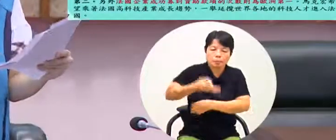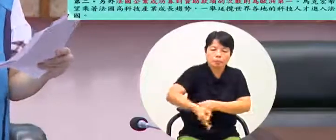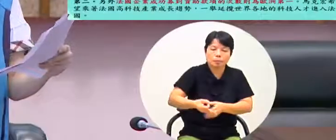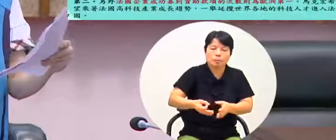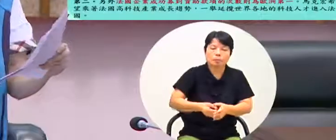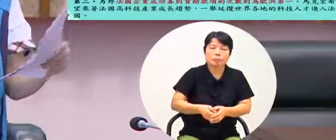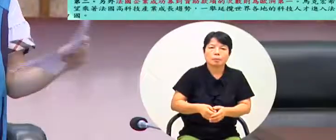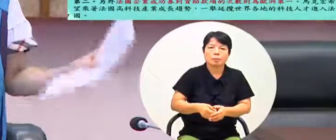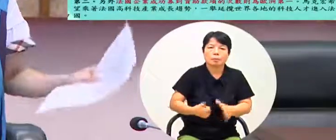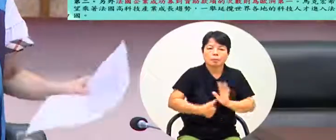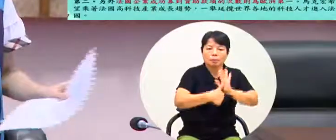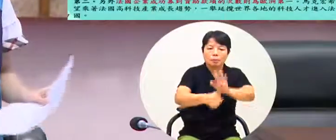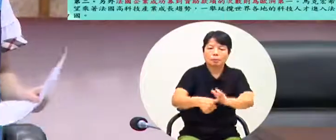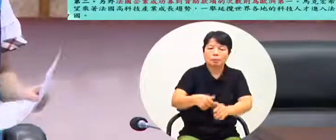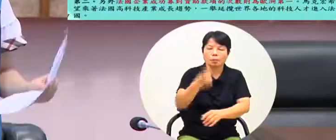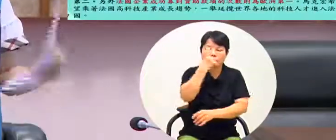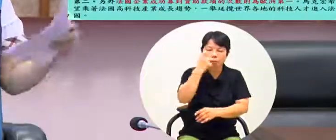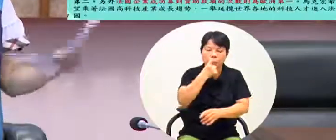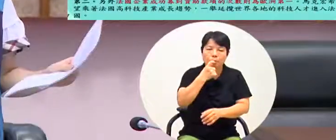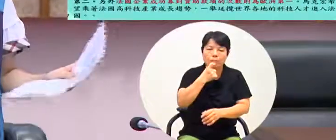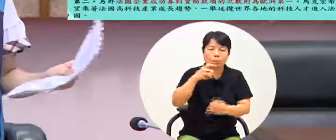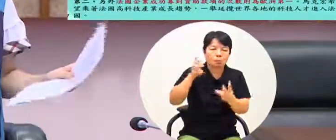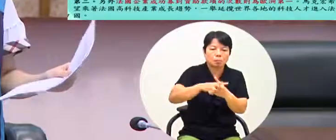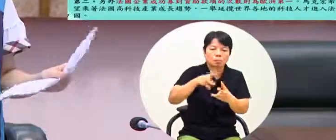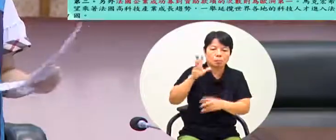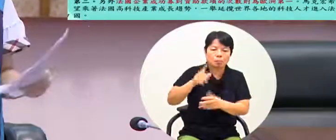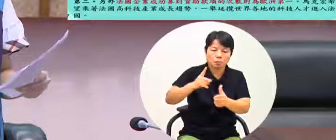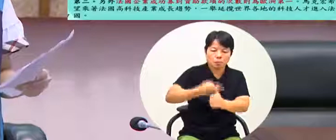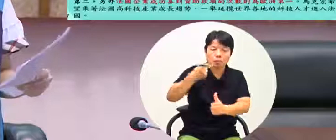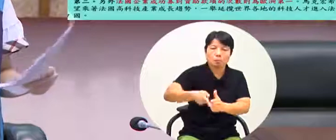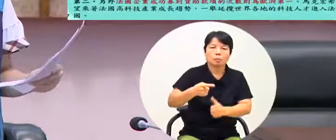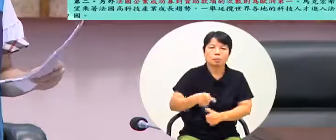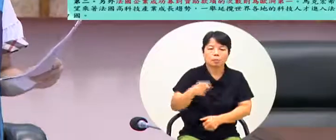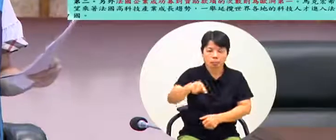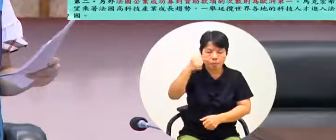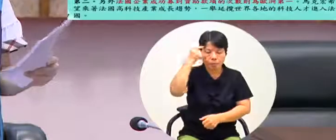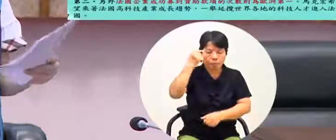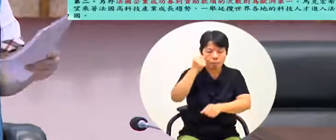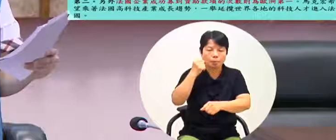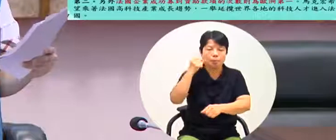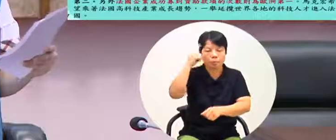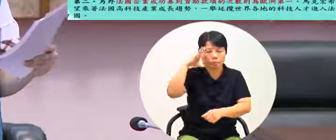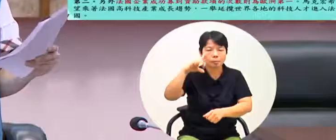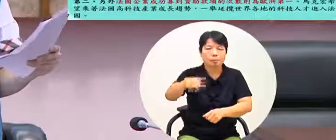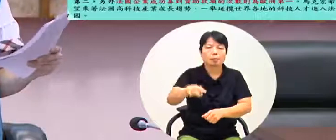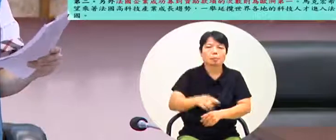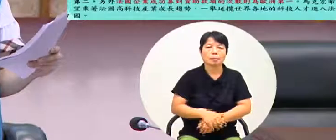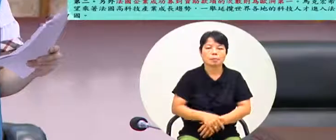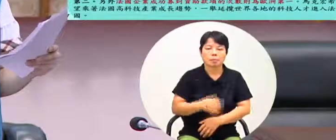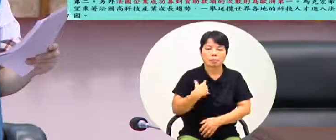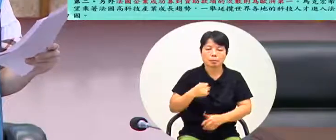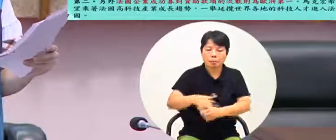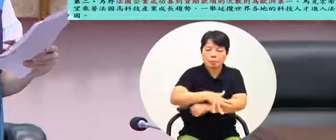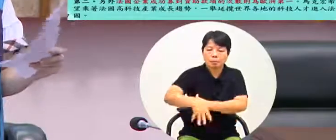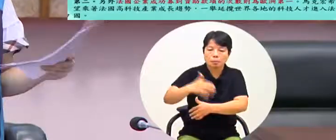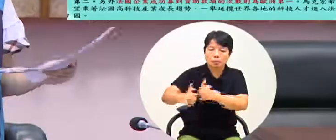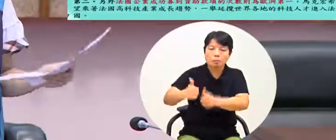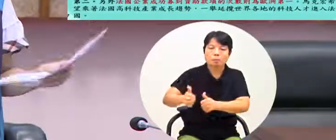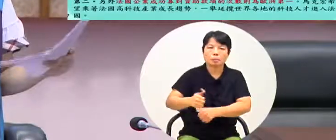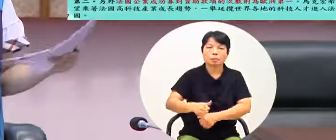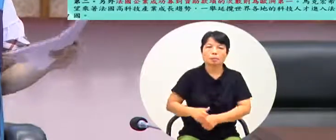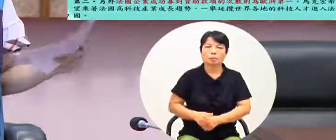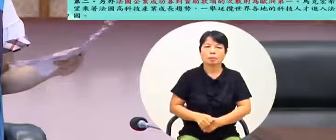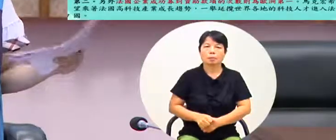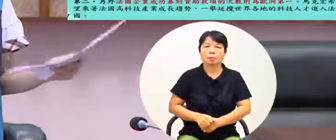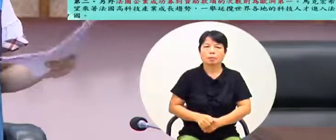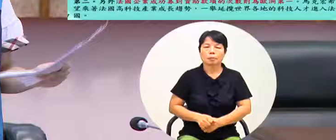成为到欧洲第一哦。那其实这样子，当然这个概念，我相信在座的所有局长跟所有的所有我们市府团队